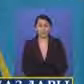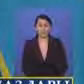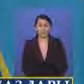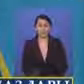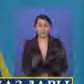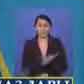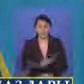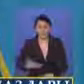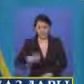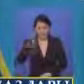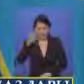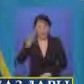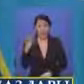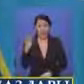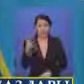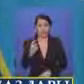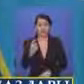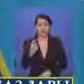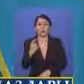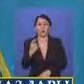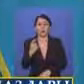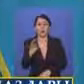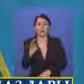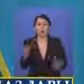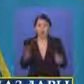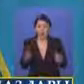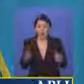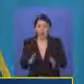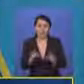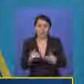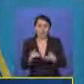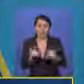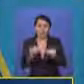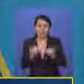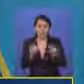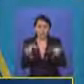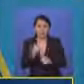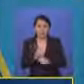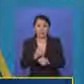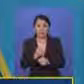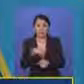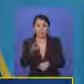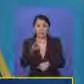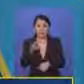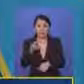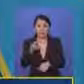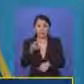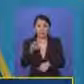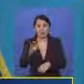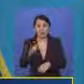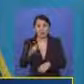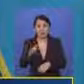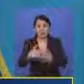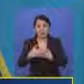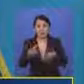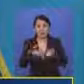Біз мемлекеттің экономикаға араласу үлесін айтарлықтай азайту үшін біртіндеп жағдай жасаймыз. Биыл квазимемлекеттік сектор субъектілерін